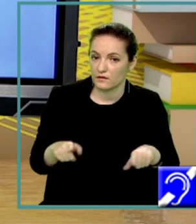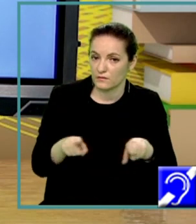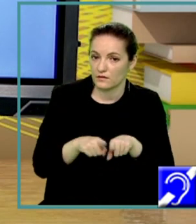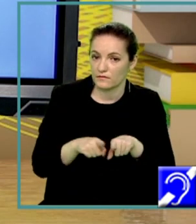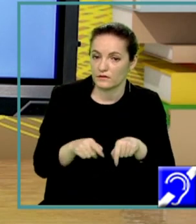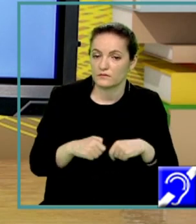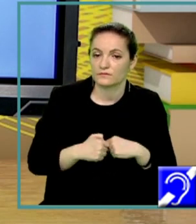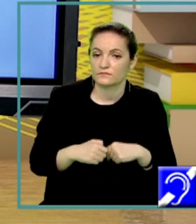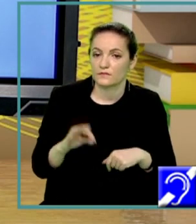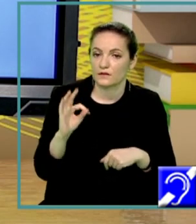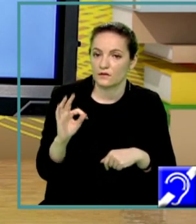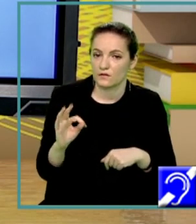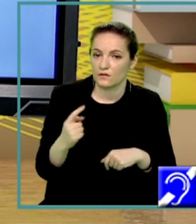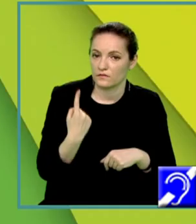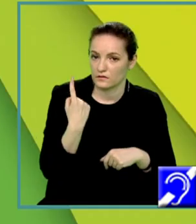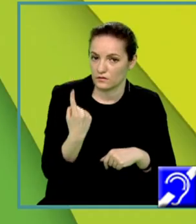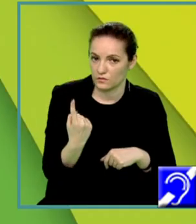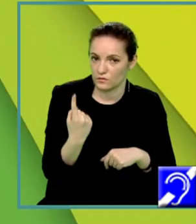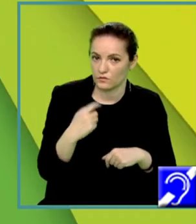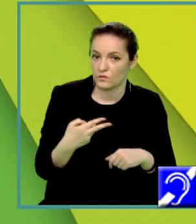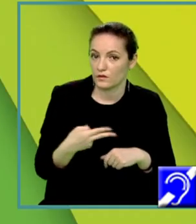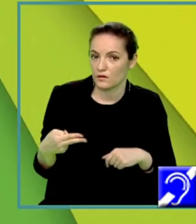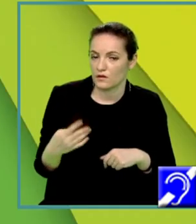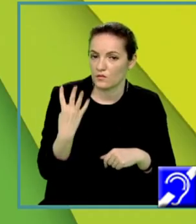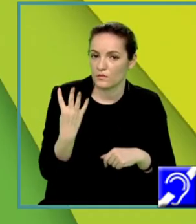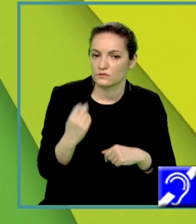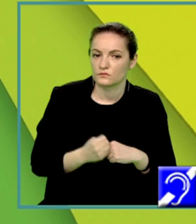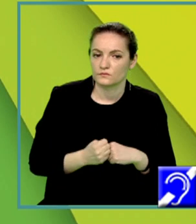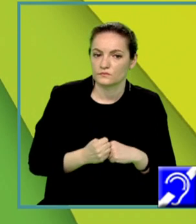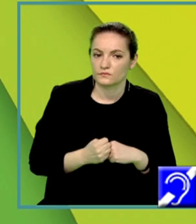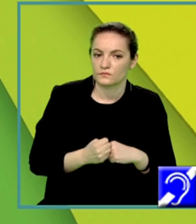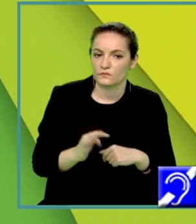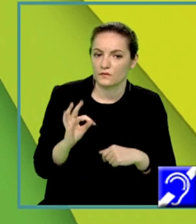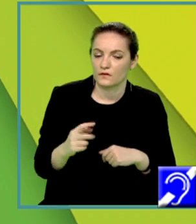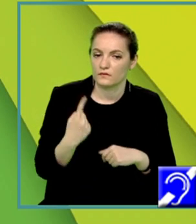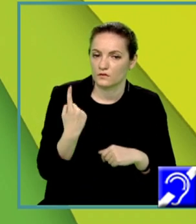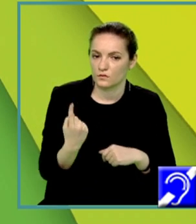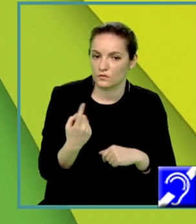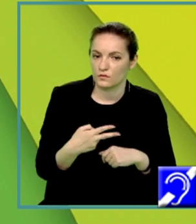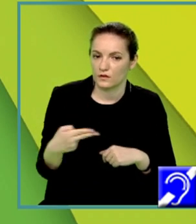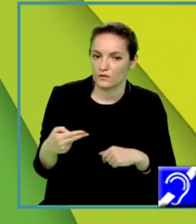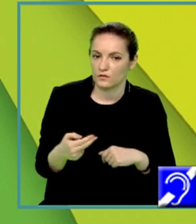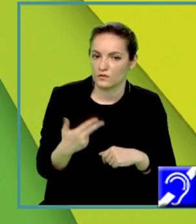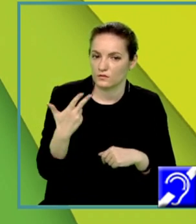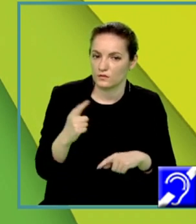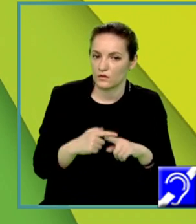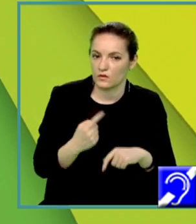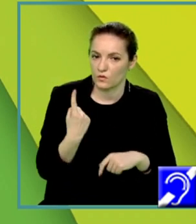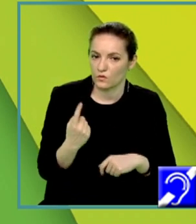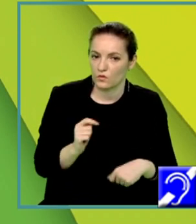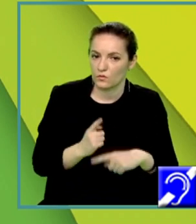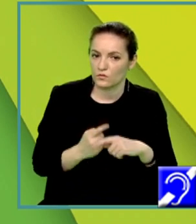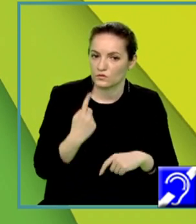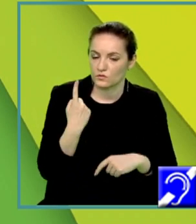dacă f de 1 egal cu 4. F de 1 egal cu 3 ori 1 plus 1,